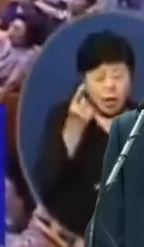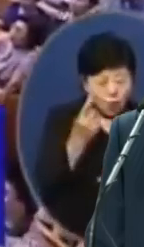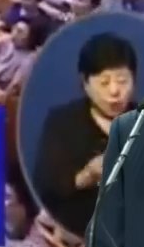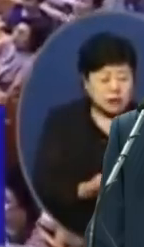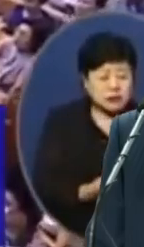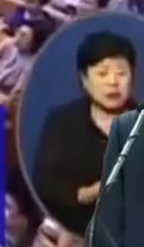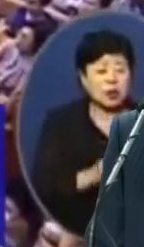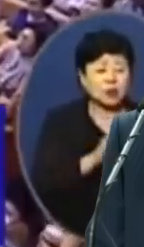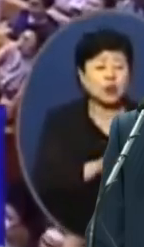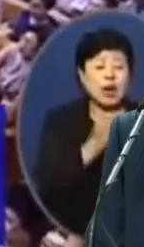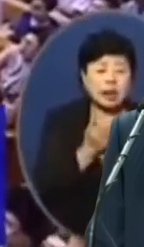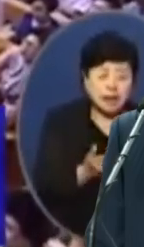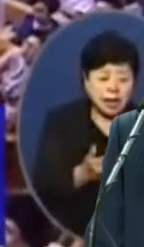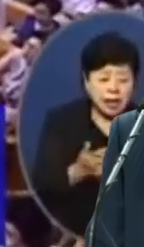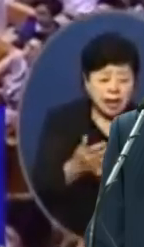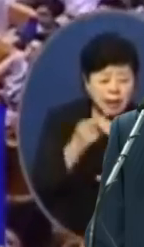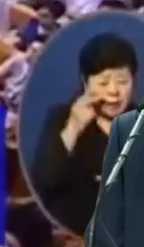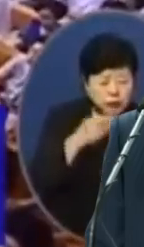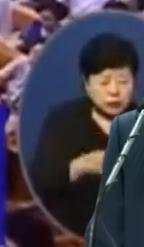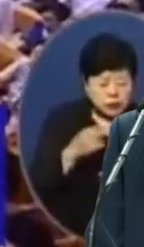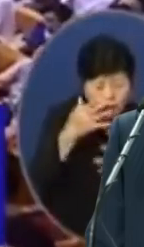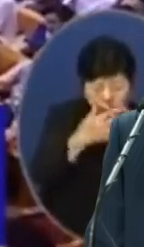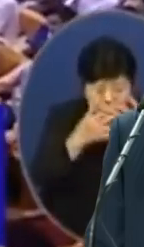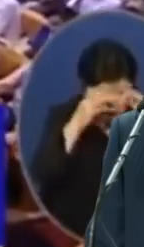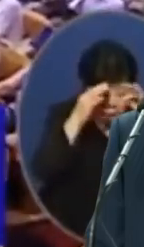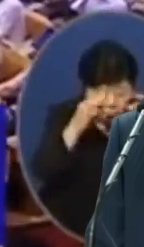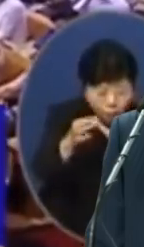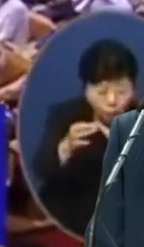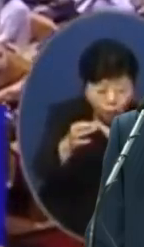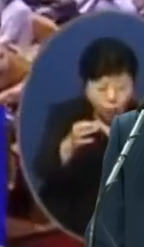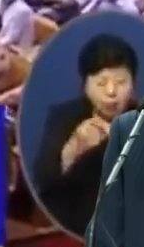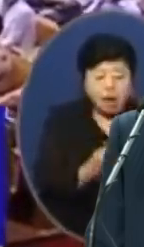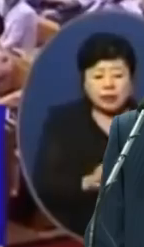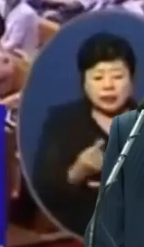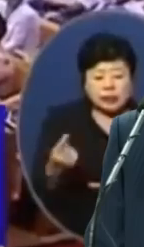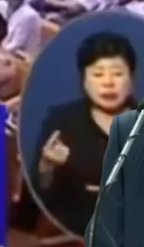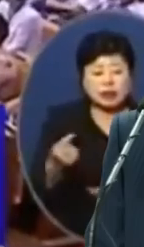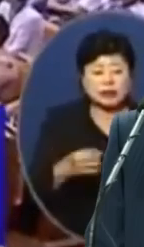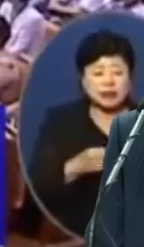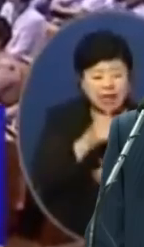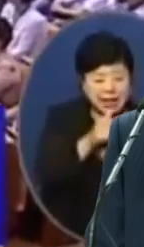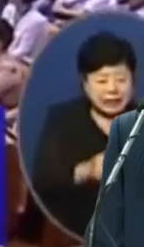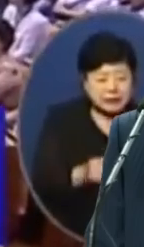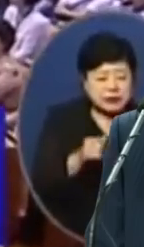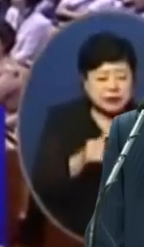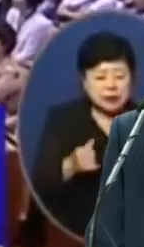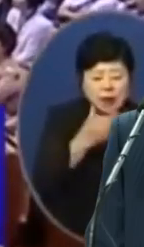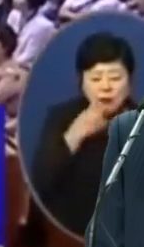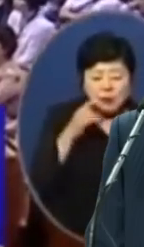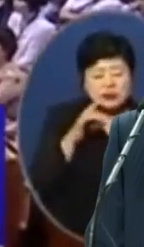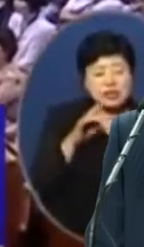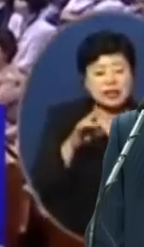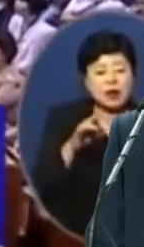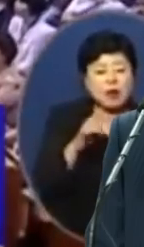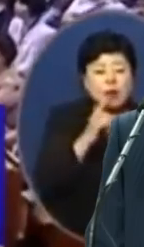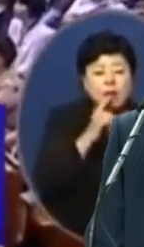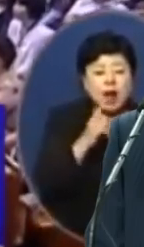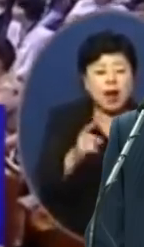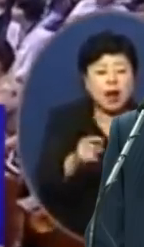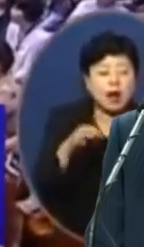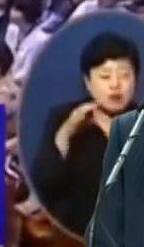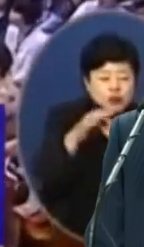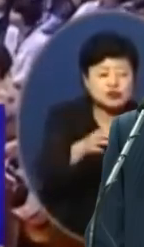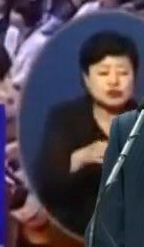하거늘 바울이 그 환상을 보았을 때 우리가 곧 마게도니아로 떠나기를 힘쓰니 이는 하나님이 저 사람들에게 복음을 전하라고